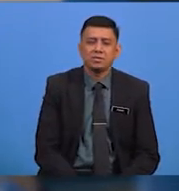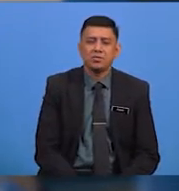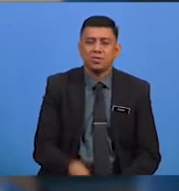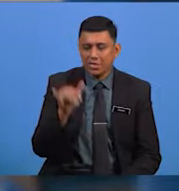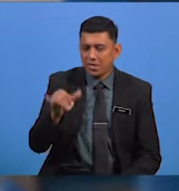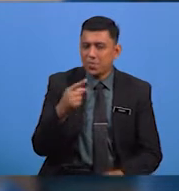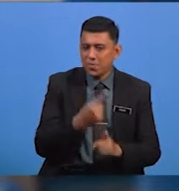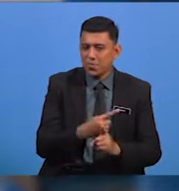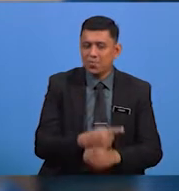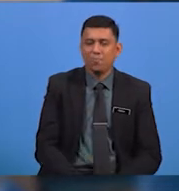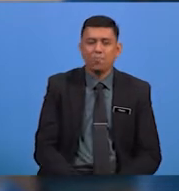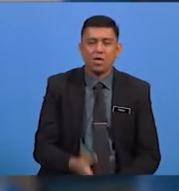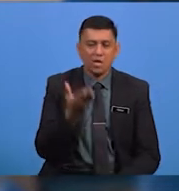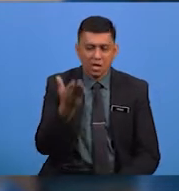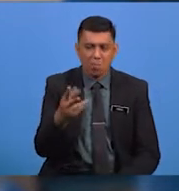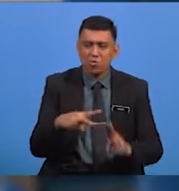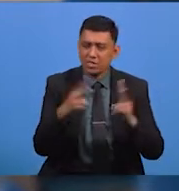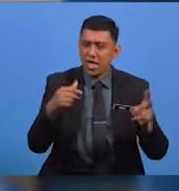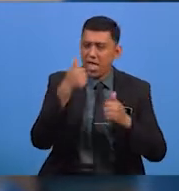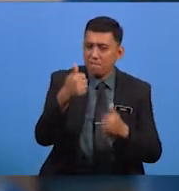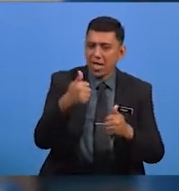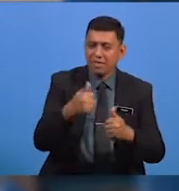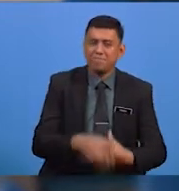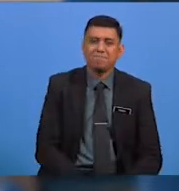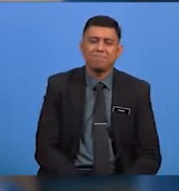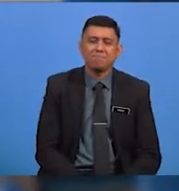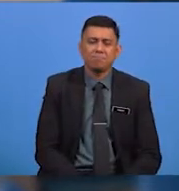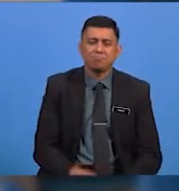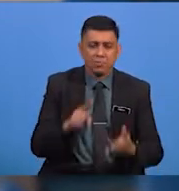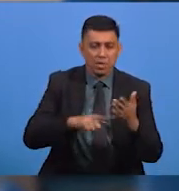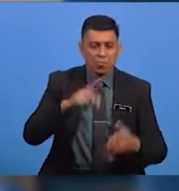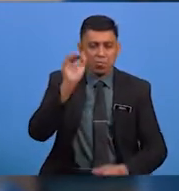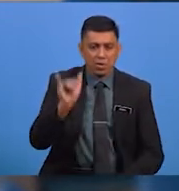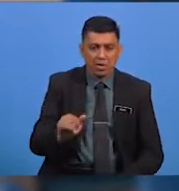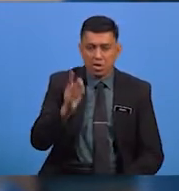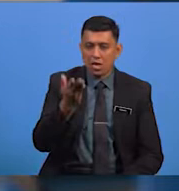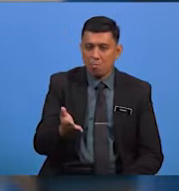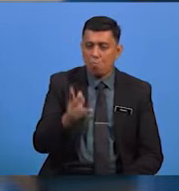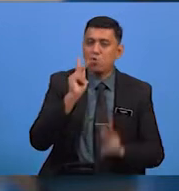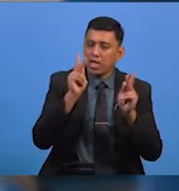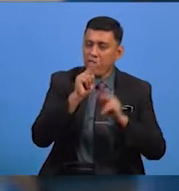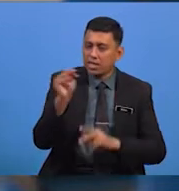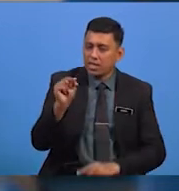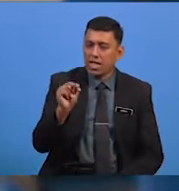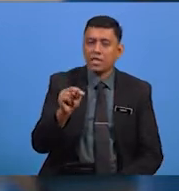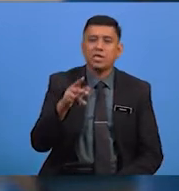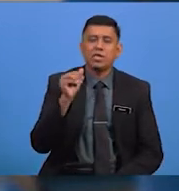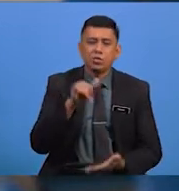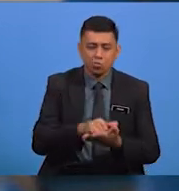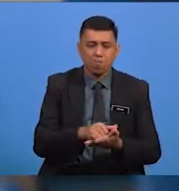Ya, betul. Kamu sangat hebat. Apa yang kamu katakan itu